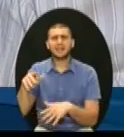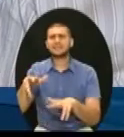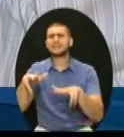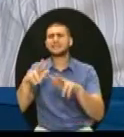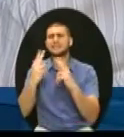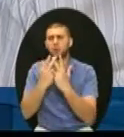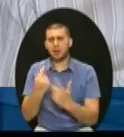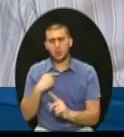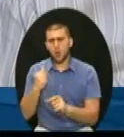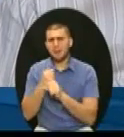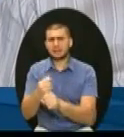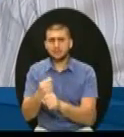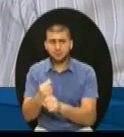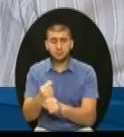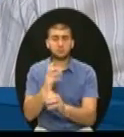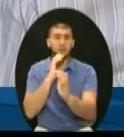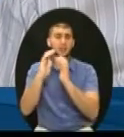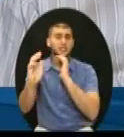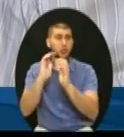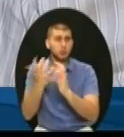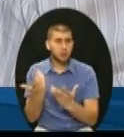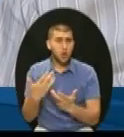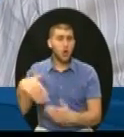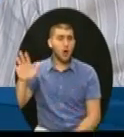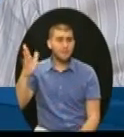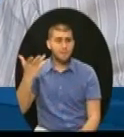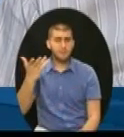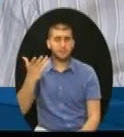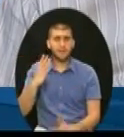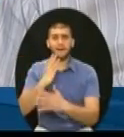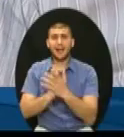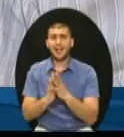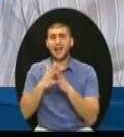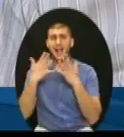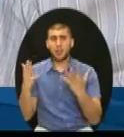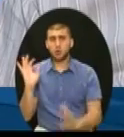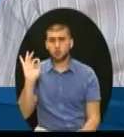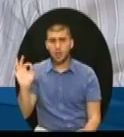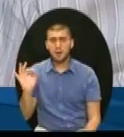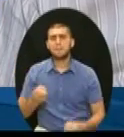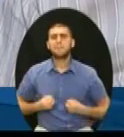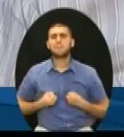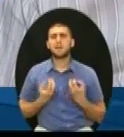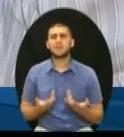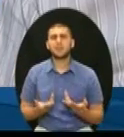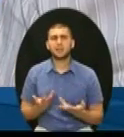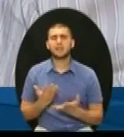אני מייצגים אותם. התקשורת ברובה, בחלקה הגדול, מבטאת